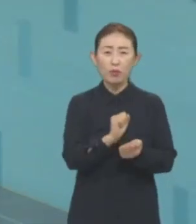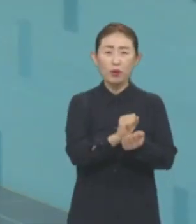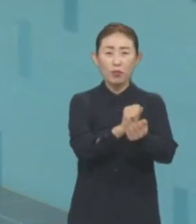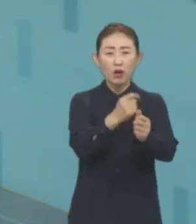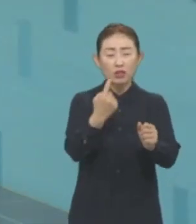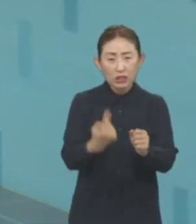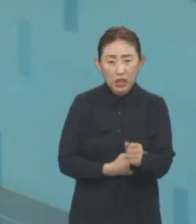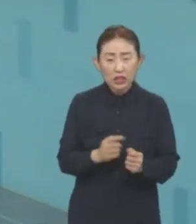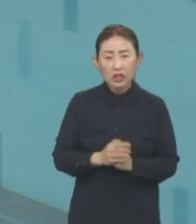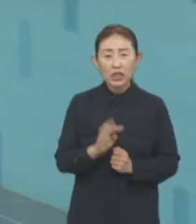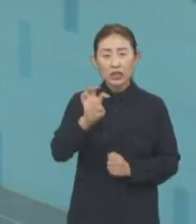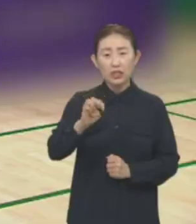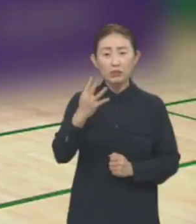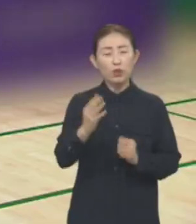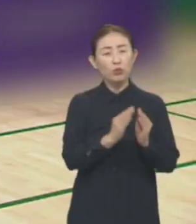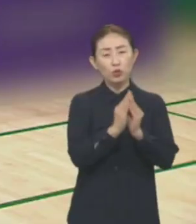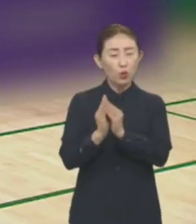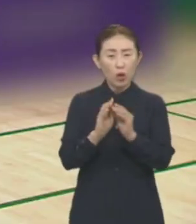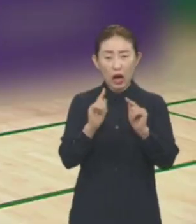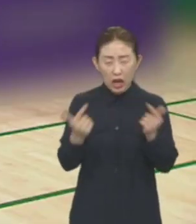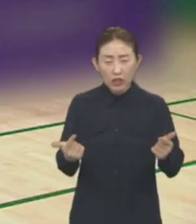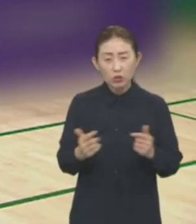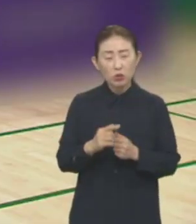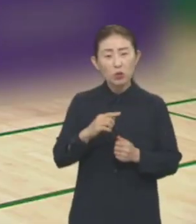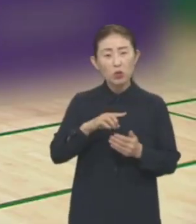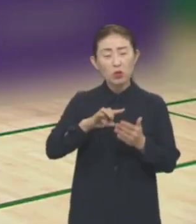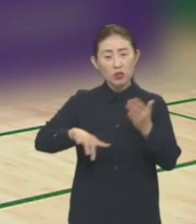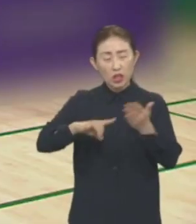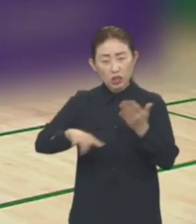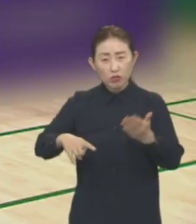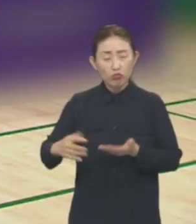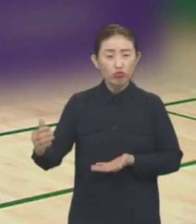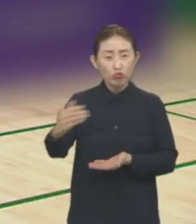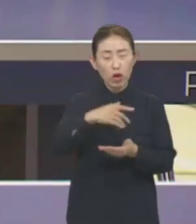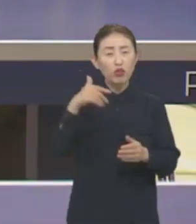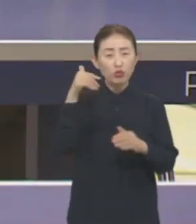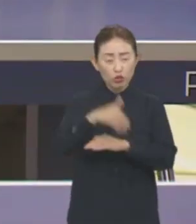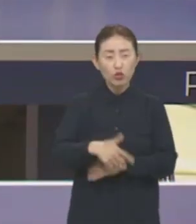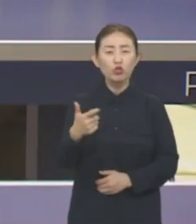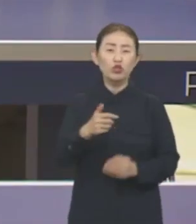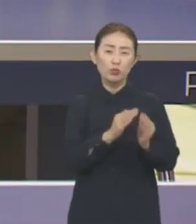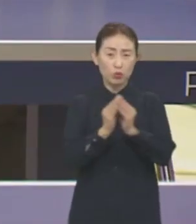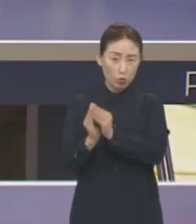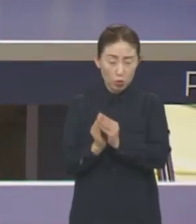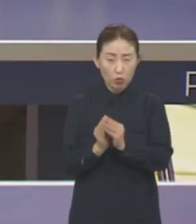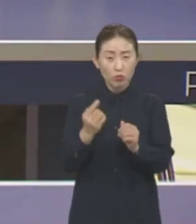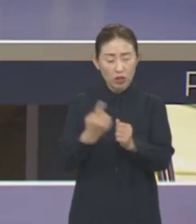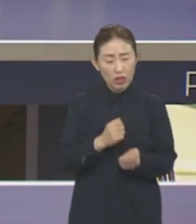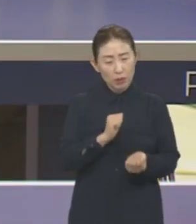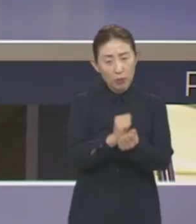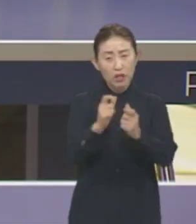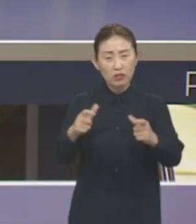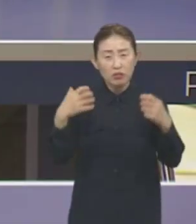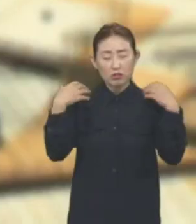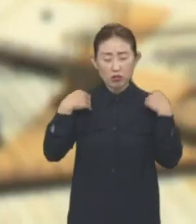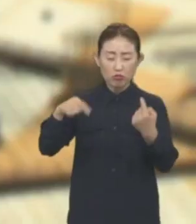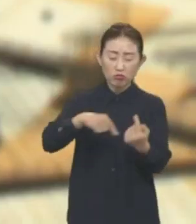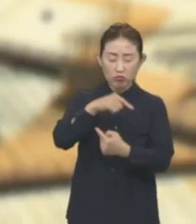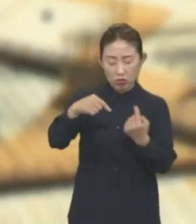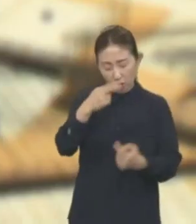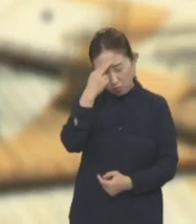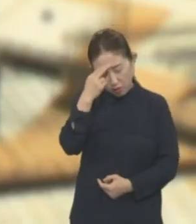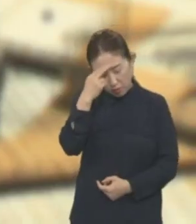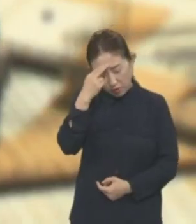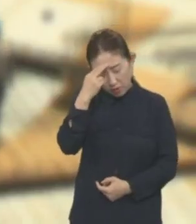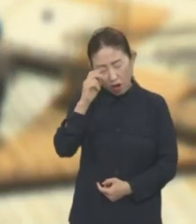예상된 43조 원이 아닌 60조 원에 이를 거란 예측까지 제기되면서 지자체의 살림살이는 더욱더